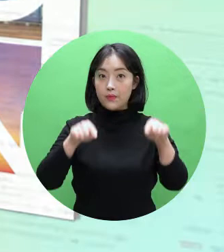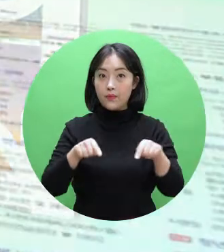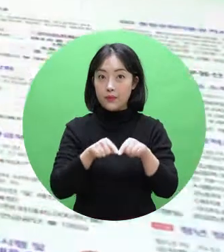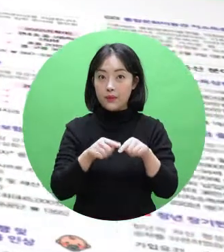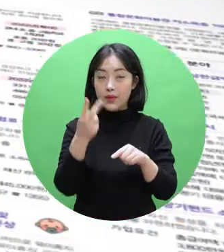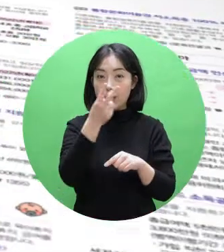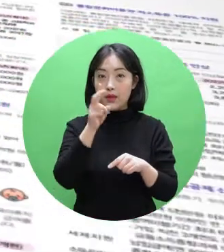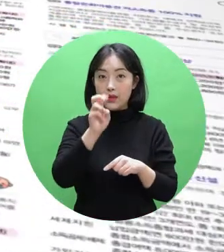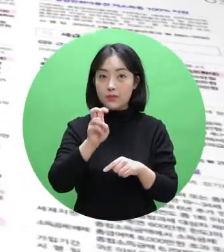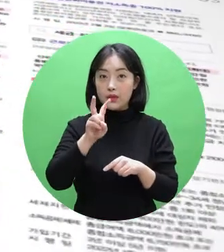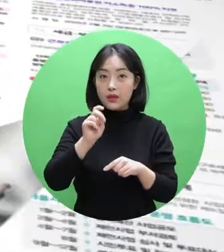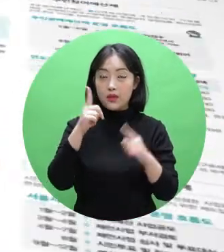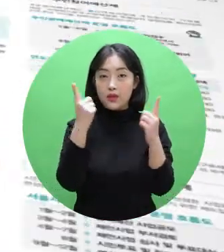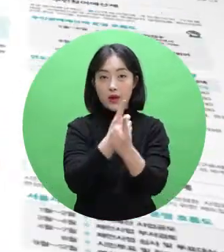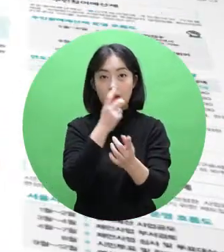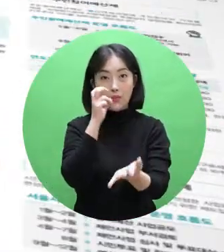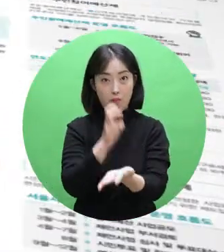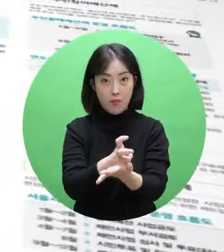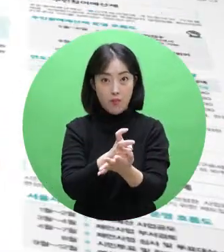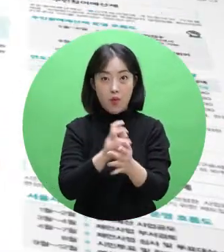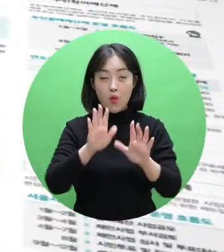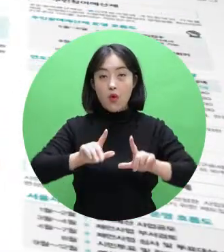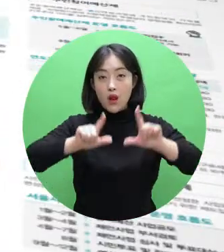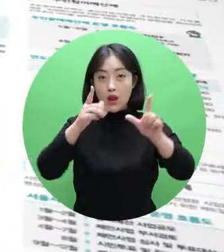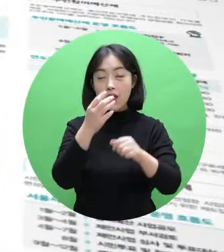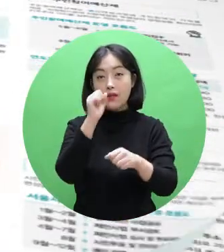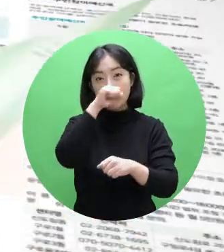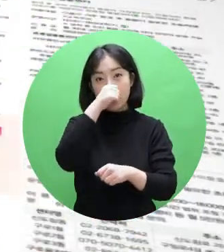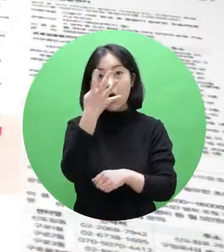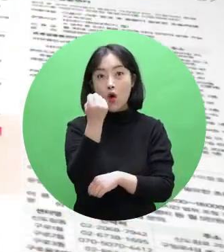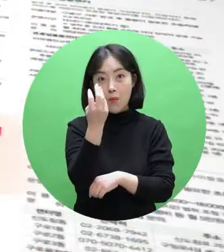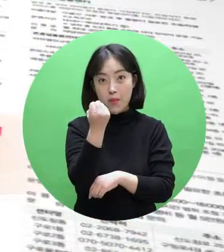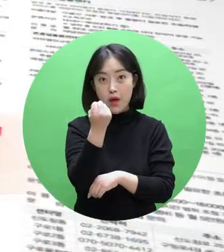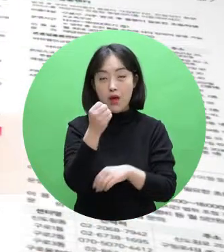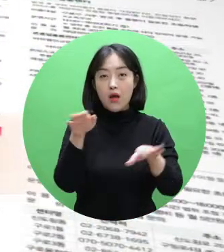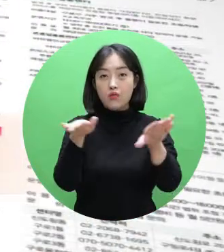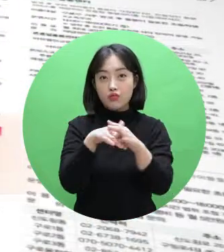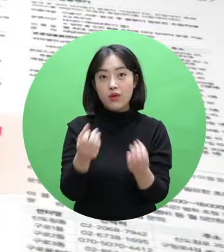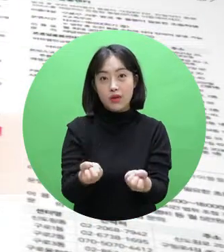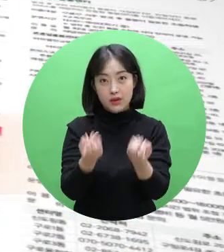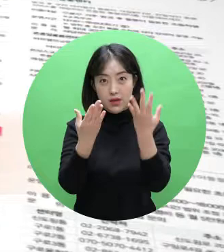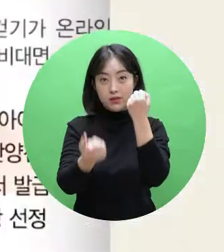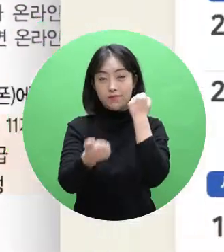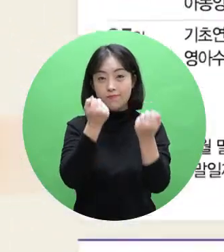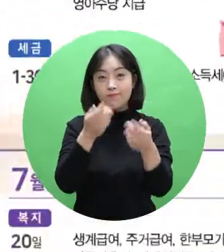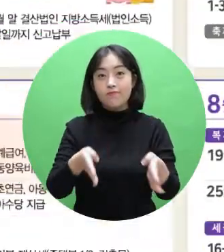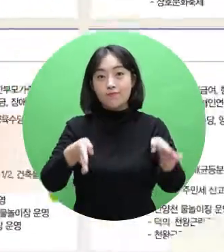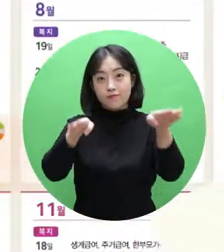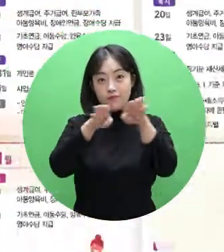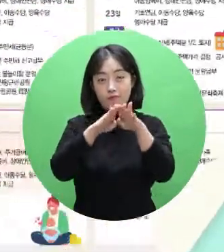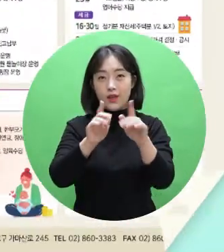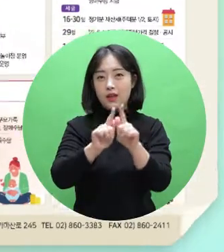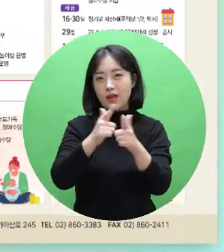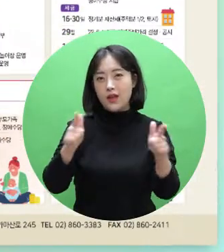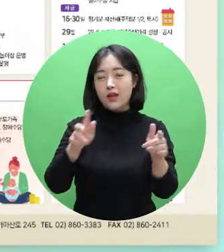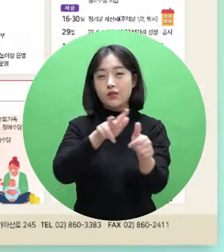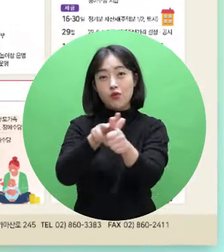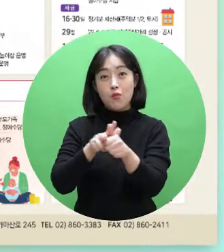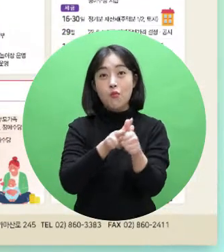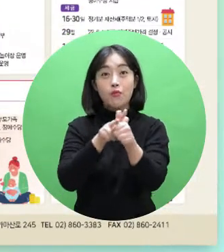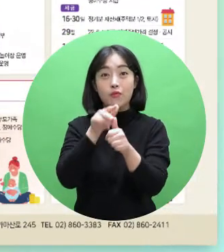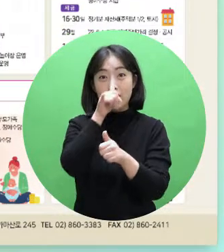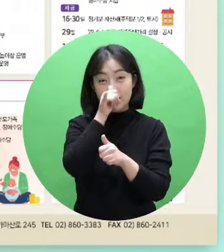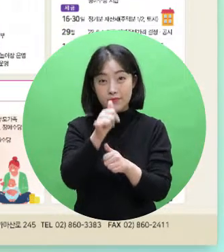안내지에는 2022년 달라지는 제도와 올해 예산 규모, 문화행사, 체육시설 등